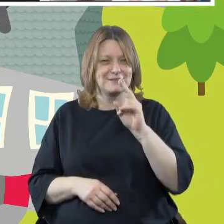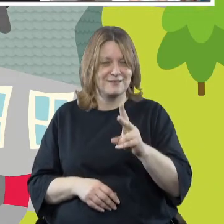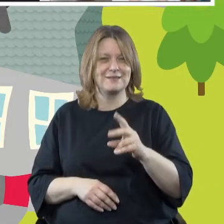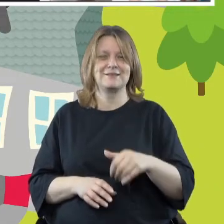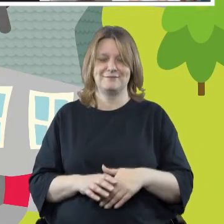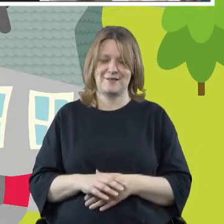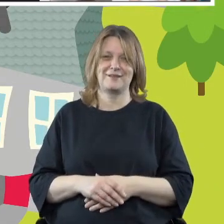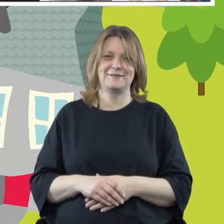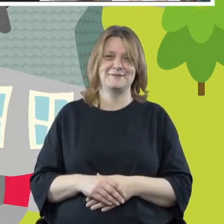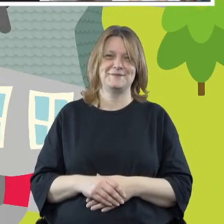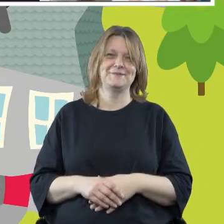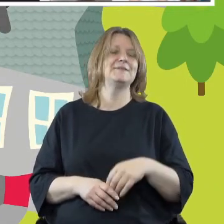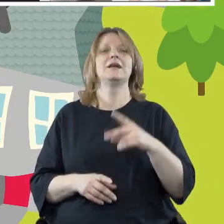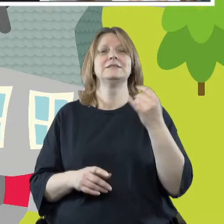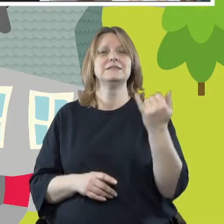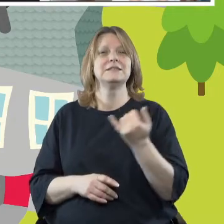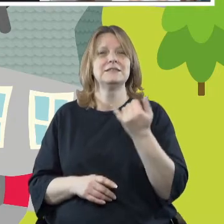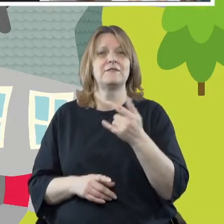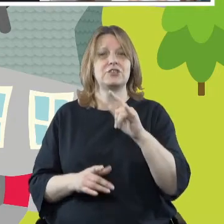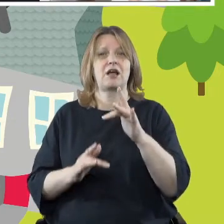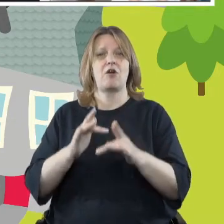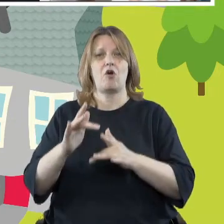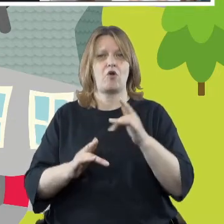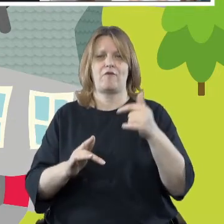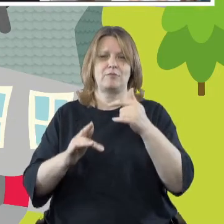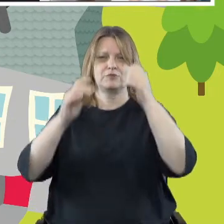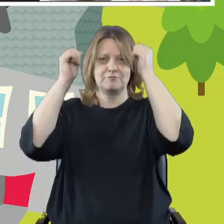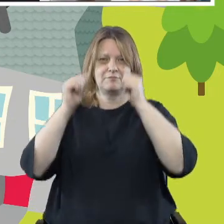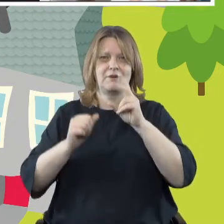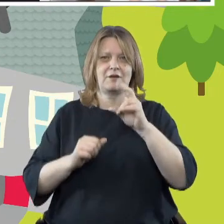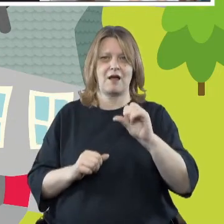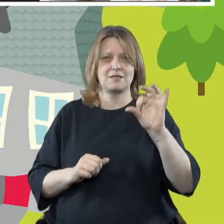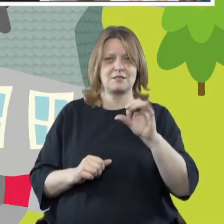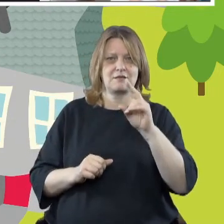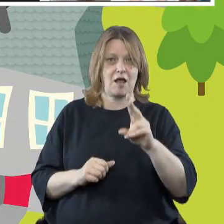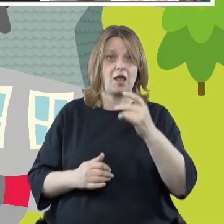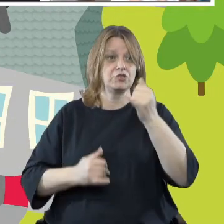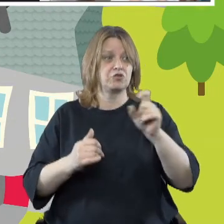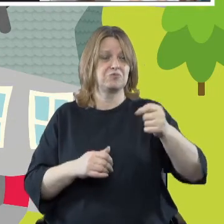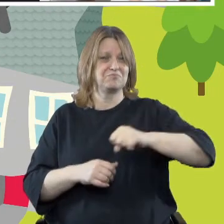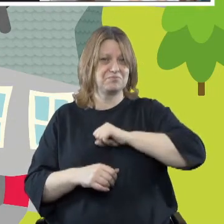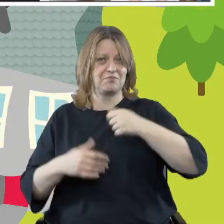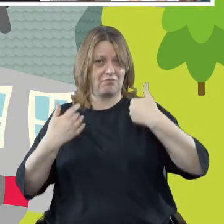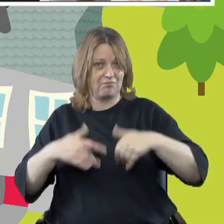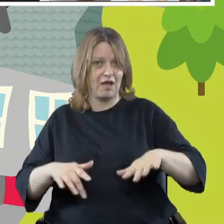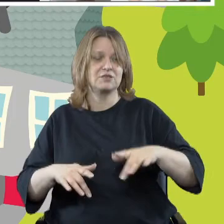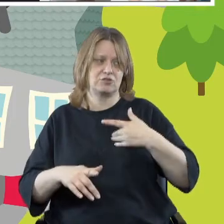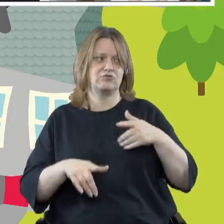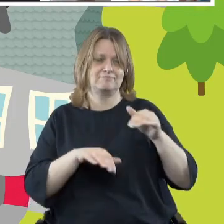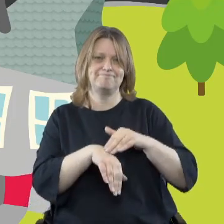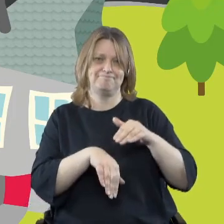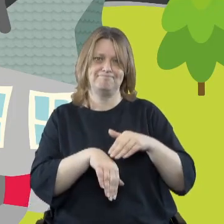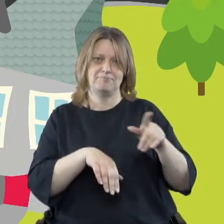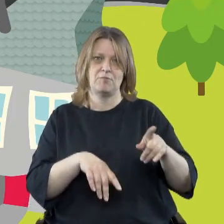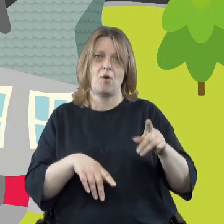Kask. Pamiętajcie, bardzo że zawsze dobrze. Jak się jedzie rowerem, trzeba zakładać kask, a jak ktoś nie zakłada, to trzeba mu zwrócić uwagę, bo od tego zależy życie.